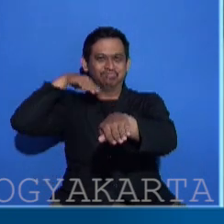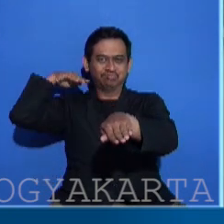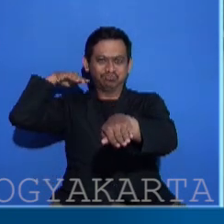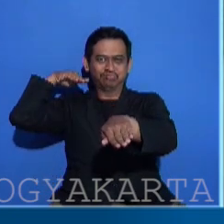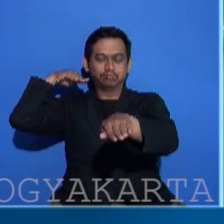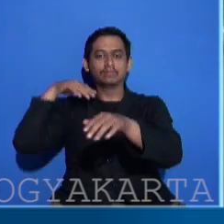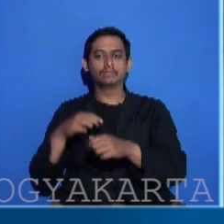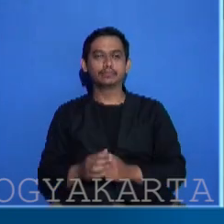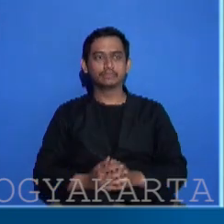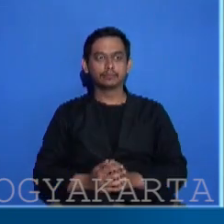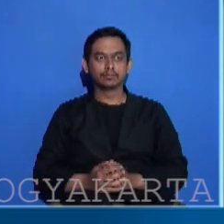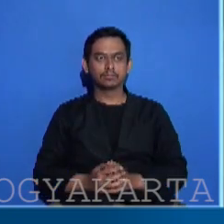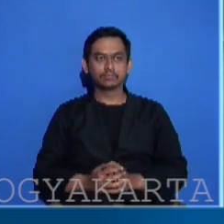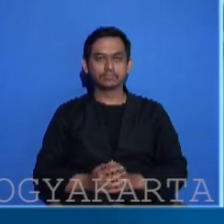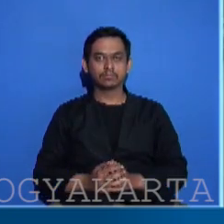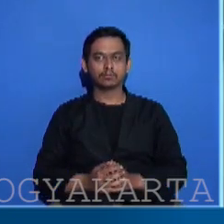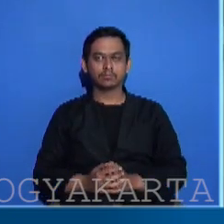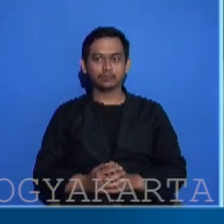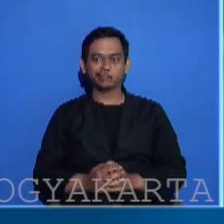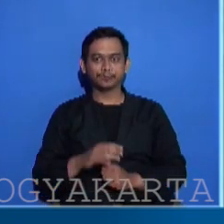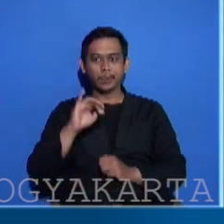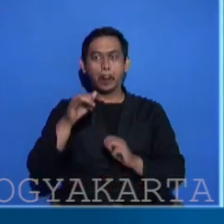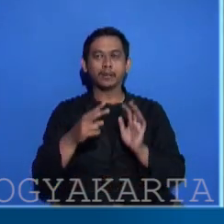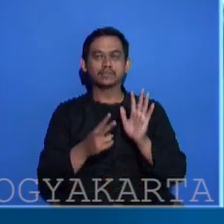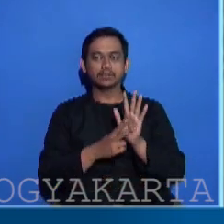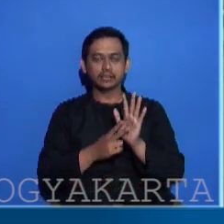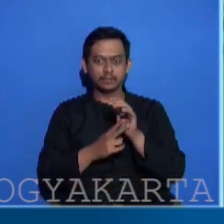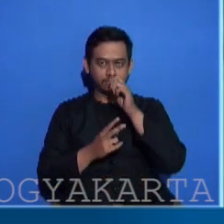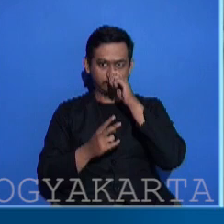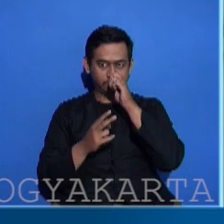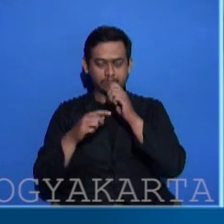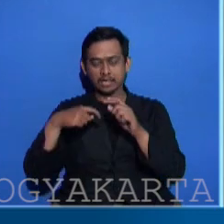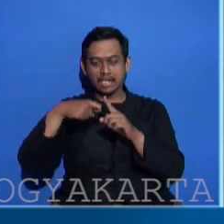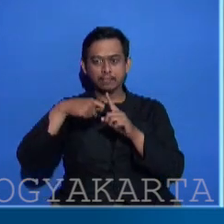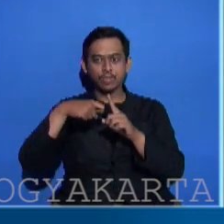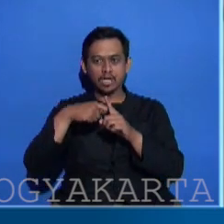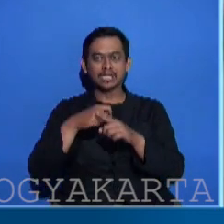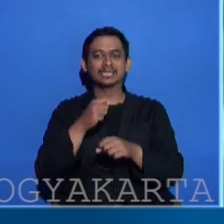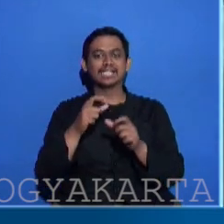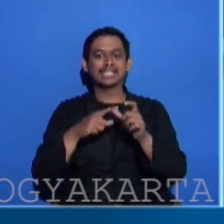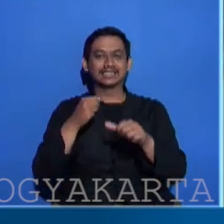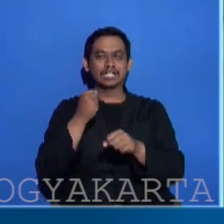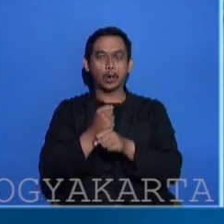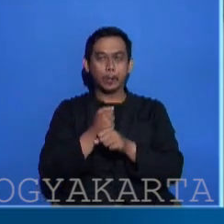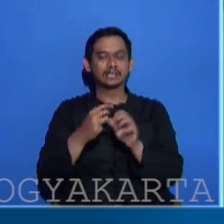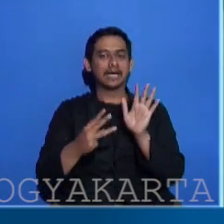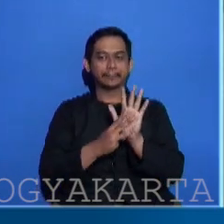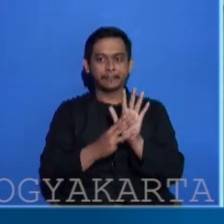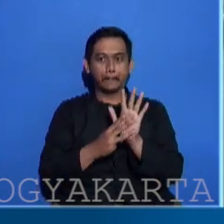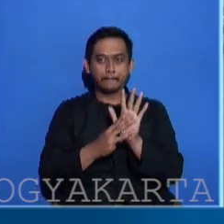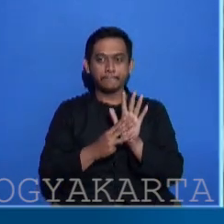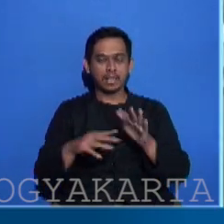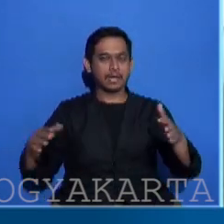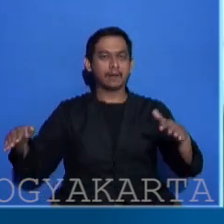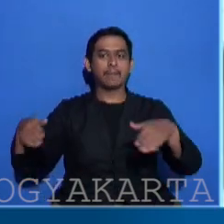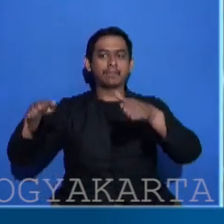yongso ini sendiri kemudian di Jogonalan maupun di kamudo SGM dan perambanan itu sangatlah